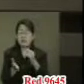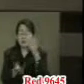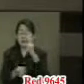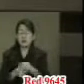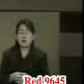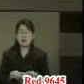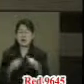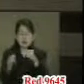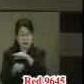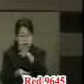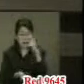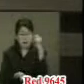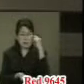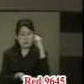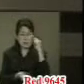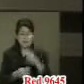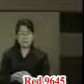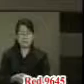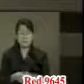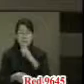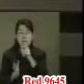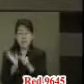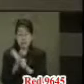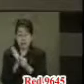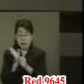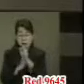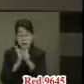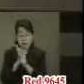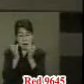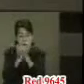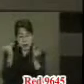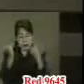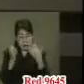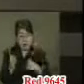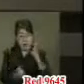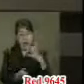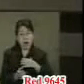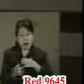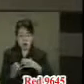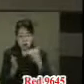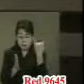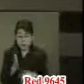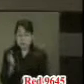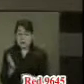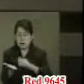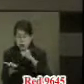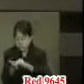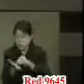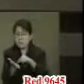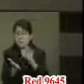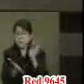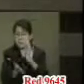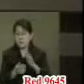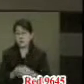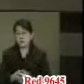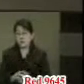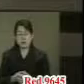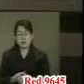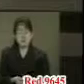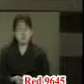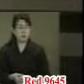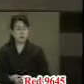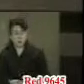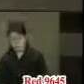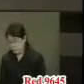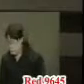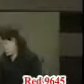ยังไงอ่ะลองคิดดูสิครับถ้าการแก้รัฐธรรมนูญเป็นความผิดมันต้องไม่เขียนไว้ครับแล้วการคิดจะแก้รัฐธรรมนูญเพราะเห็น